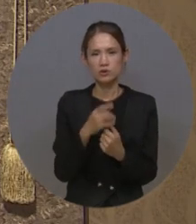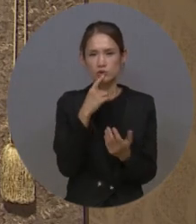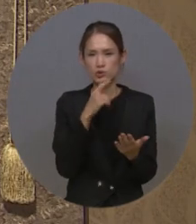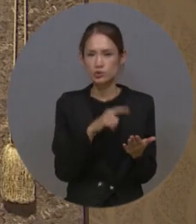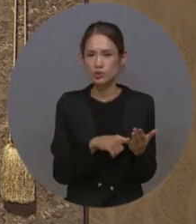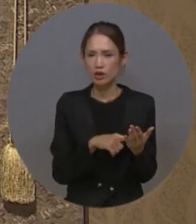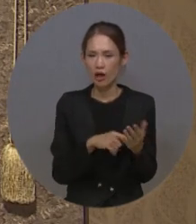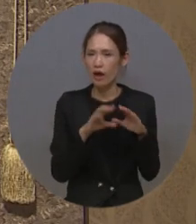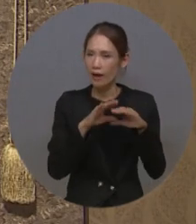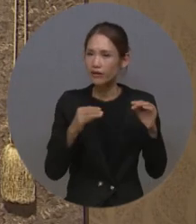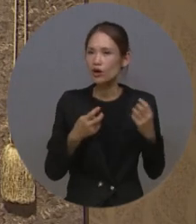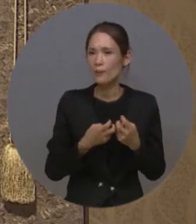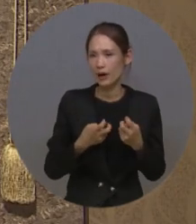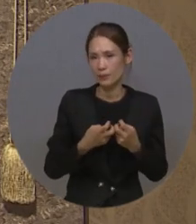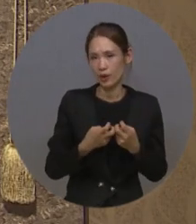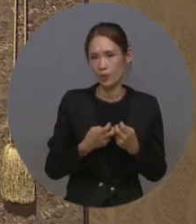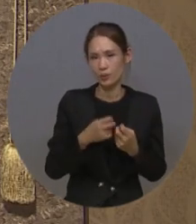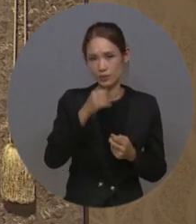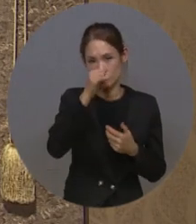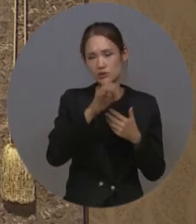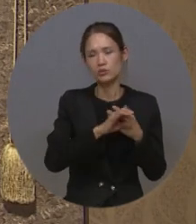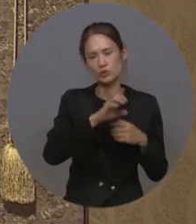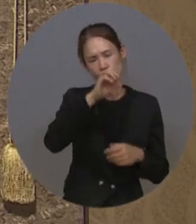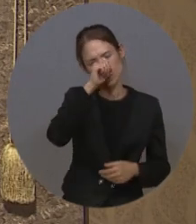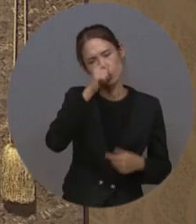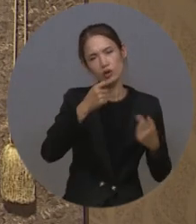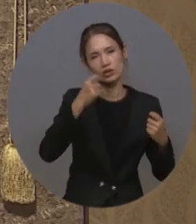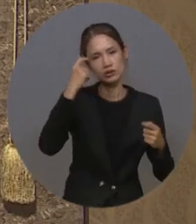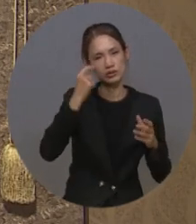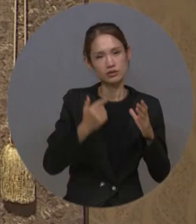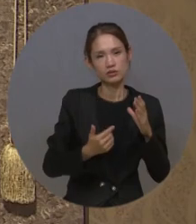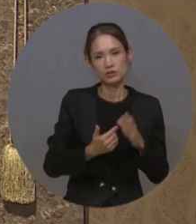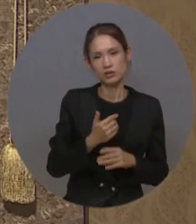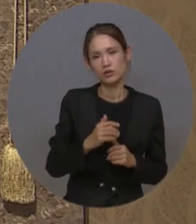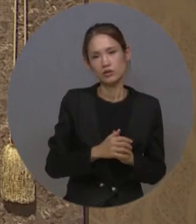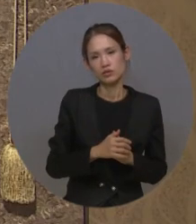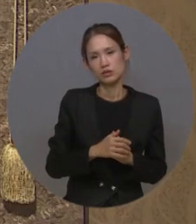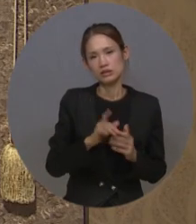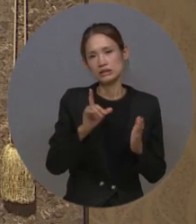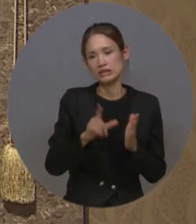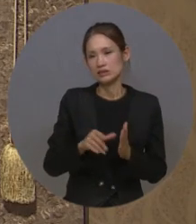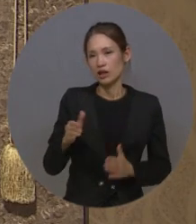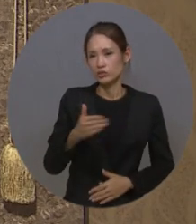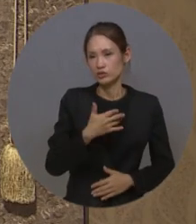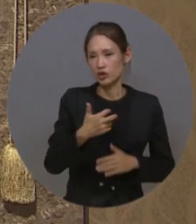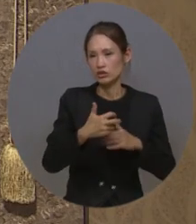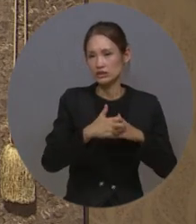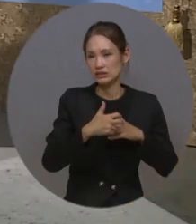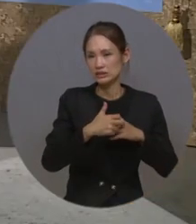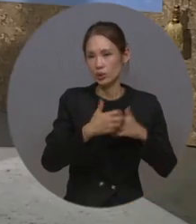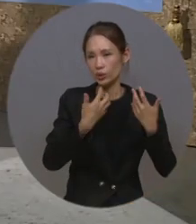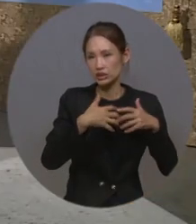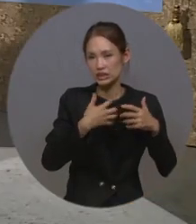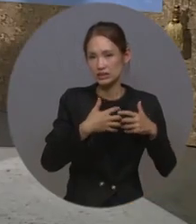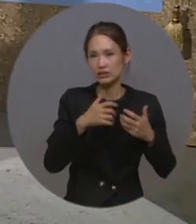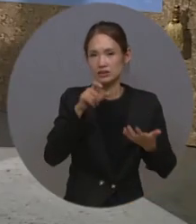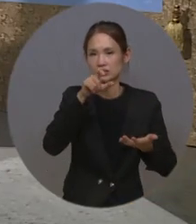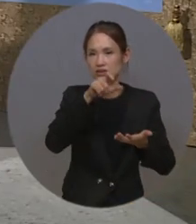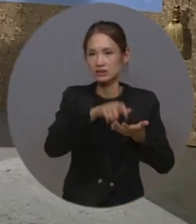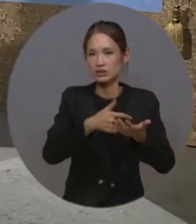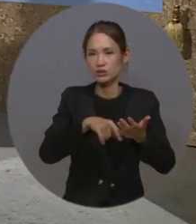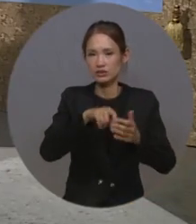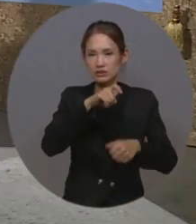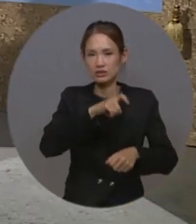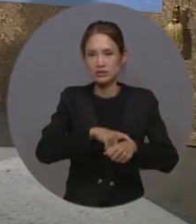그런 방법이 있으면 좋겠다라는 생각이 들어서 이제 그때부터 제가 이제 의료기기를 등록하기 위해서 시간과 돈과